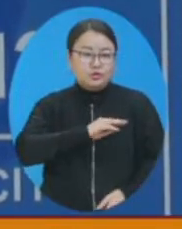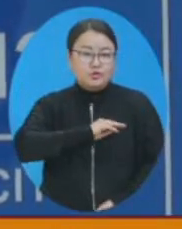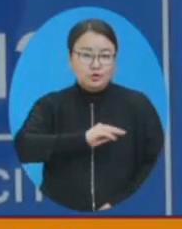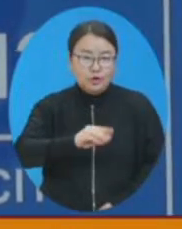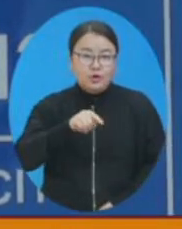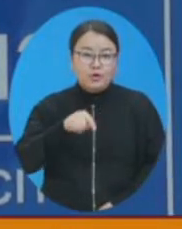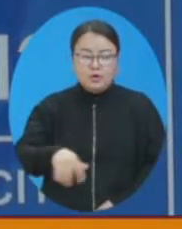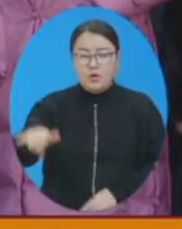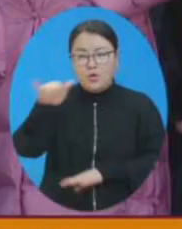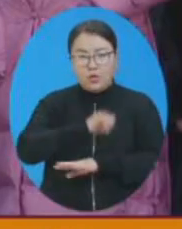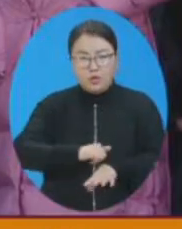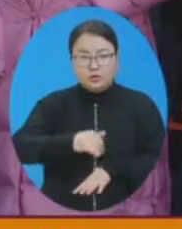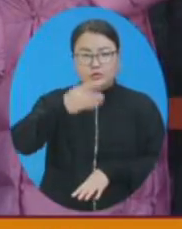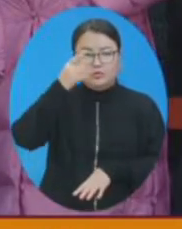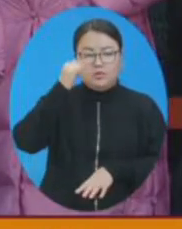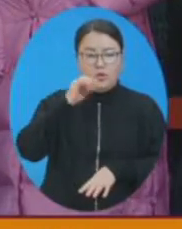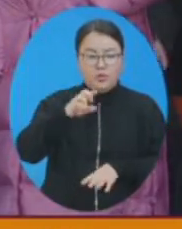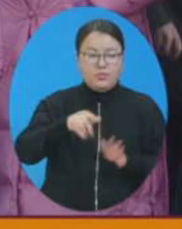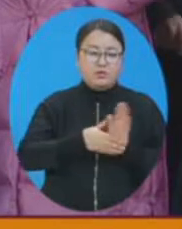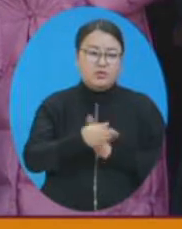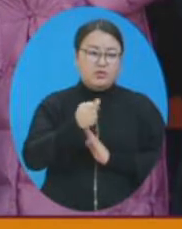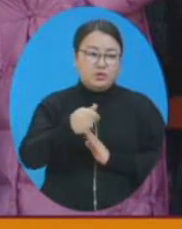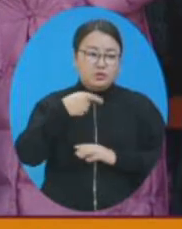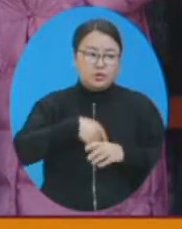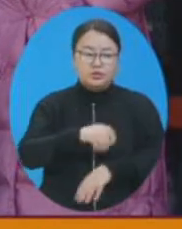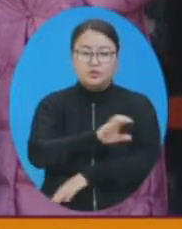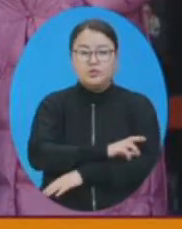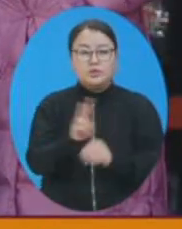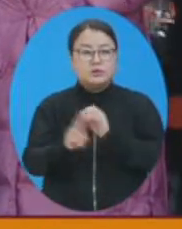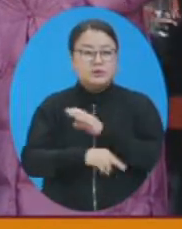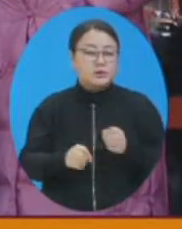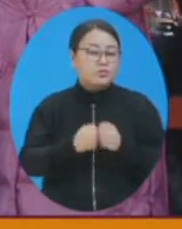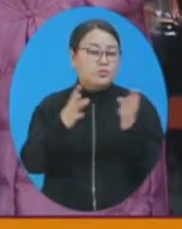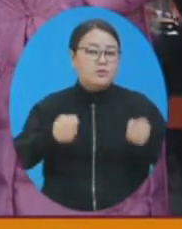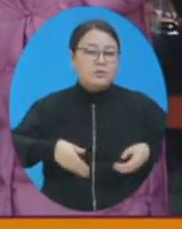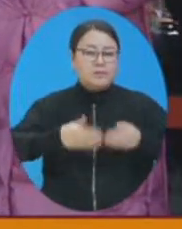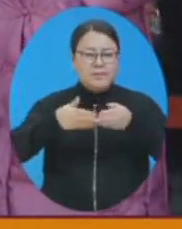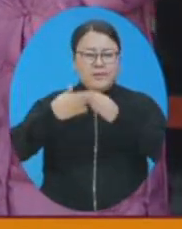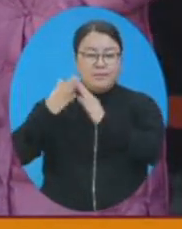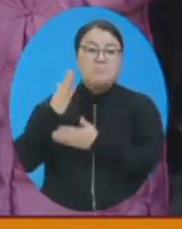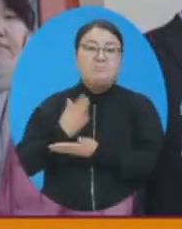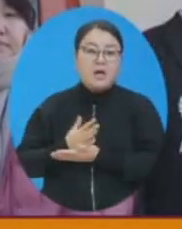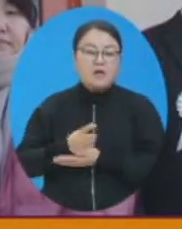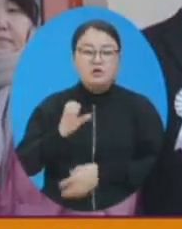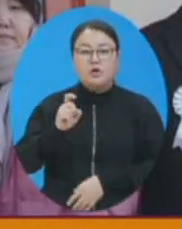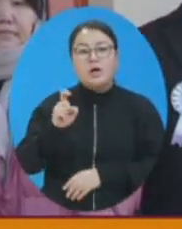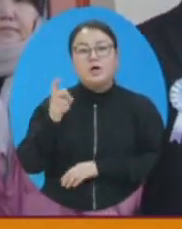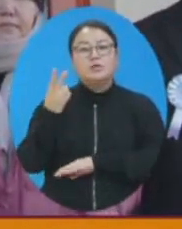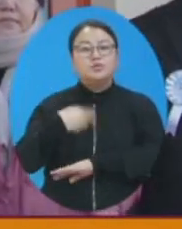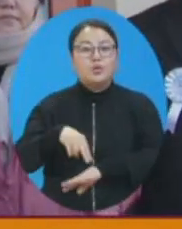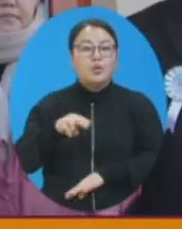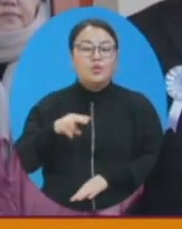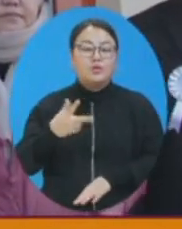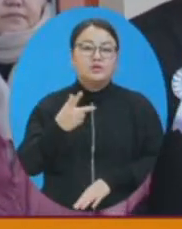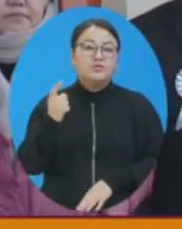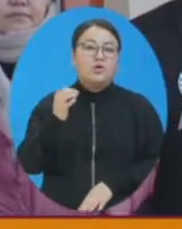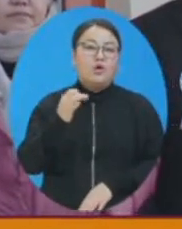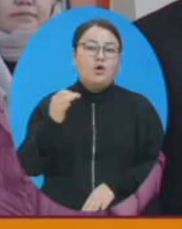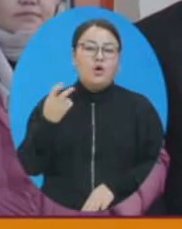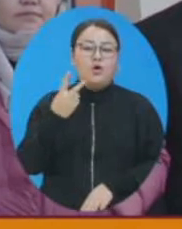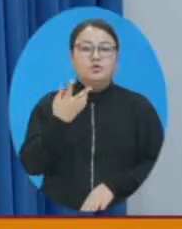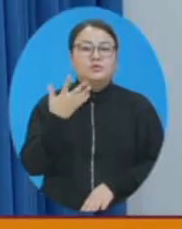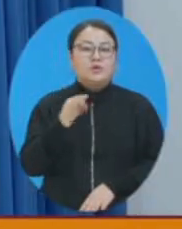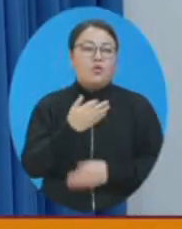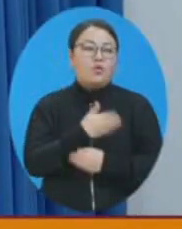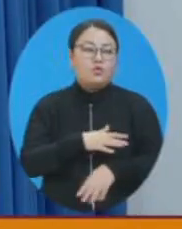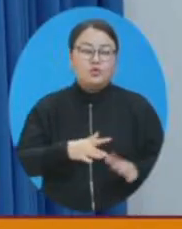зорилгоор улс нийслэлийн төсвийн хөрөнгө оруулалтаар сургууль цэцэрлэгийн бүтээн байгуулалтын ажил өрнөж байгаа юм а. Тухайлбал, Сонгин хайрхан дүүргийн 31-р хороонд 250